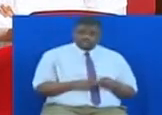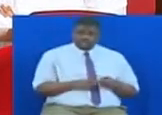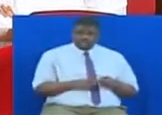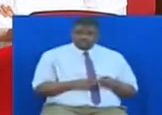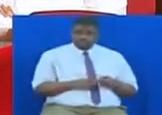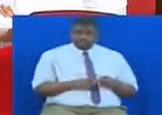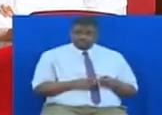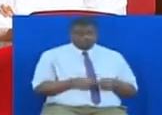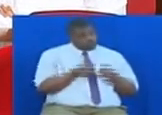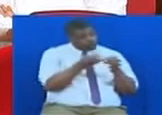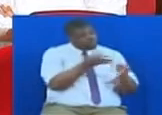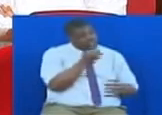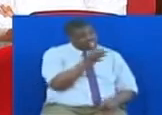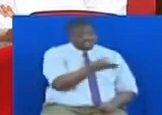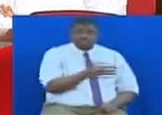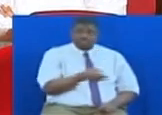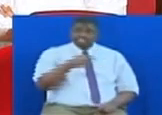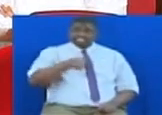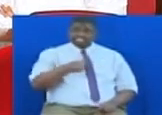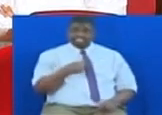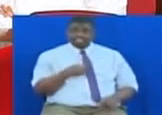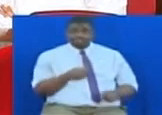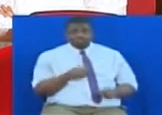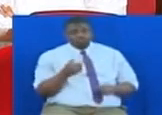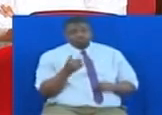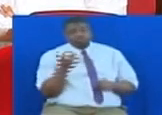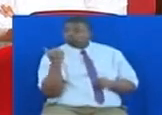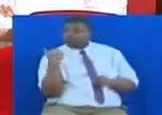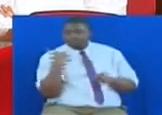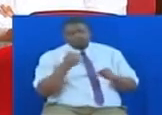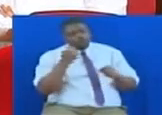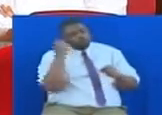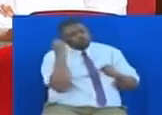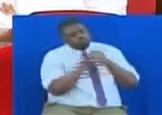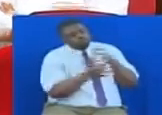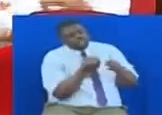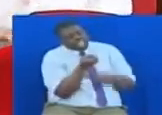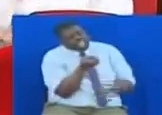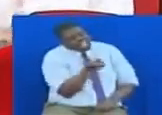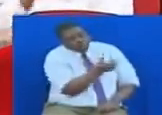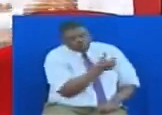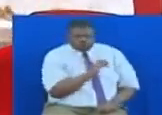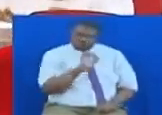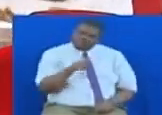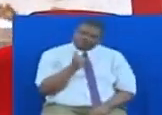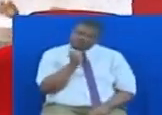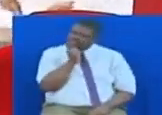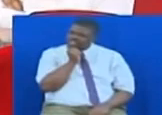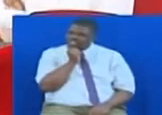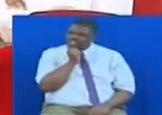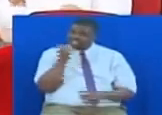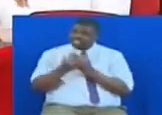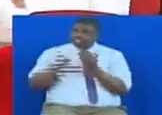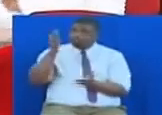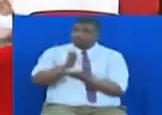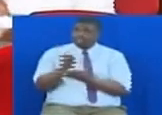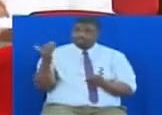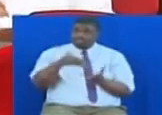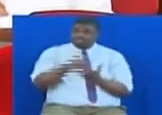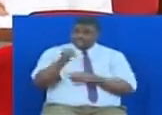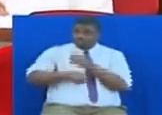hizi wanatoa taarifa eti tumetumwa tukupige kidogo. Jamani, nchi kweli imefikia hatua hii jamani?